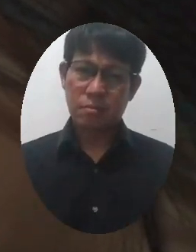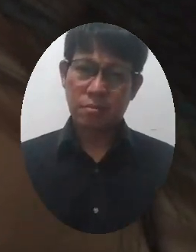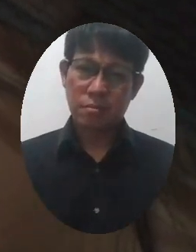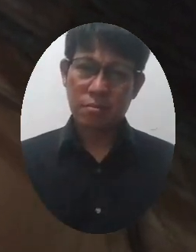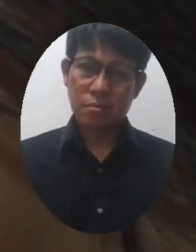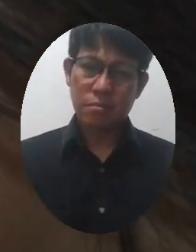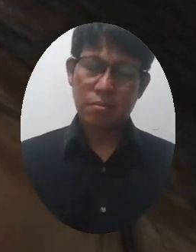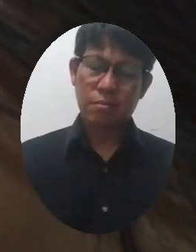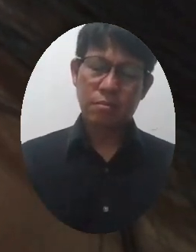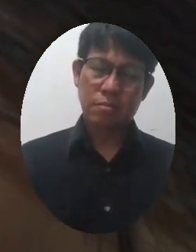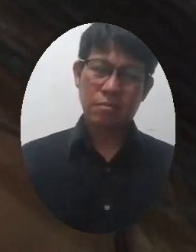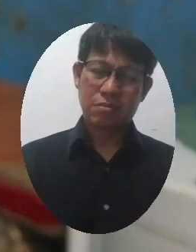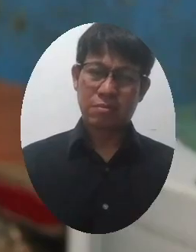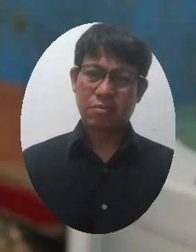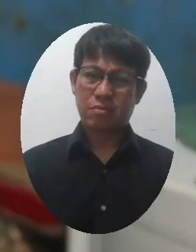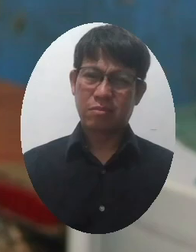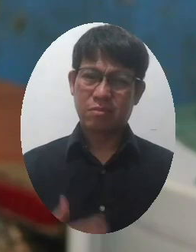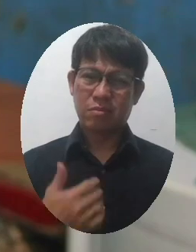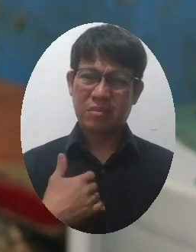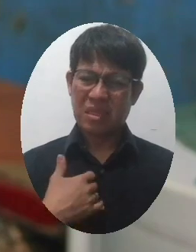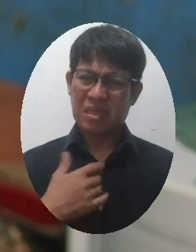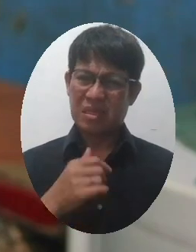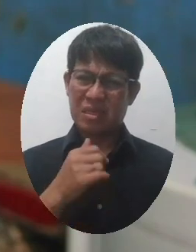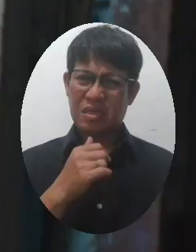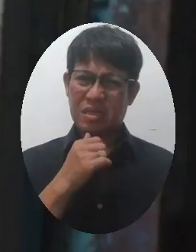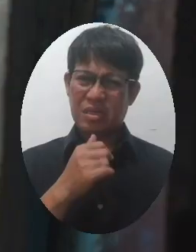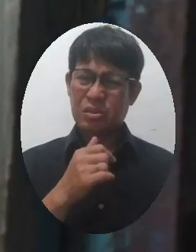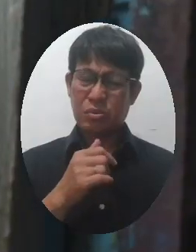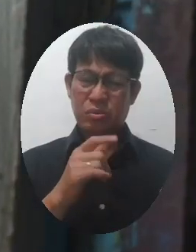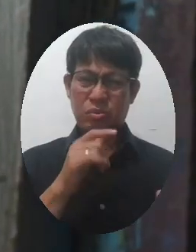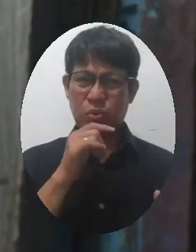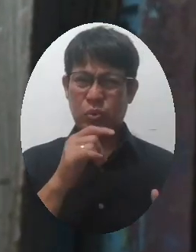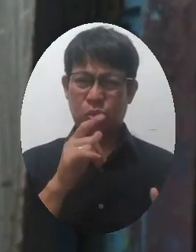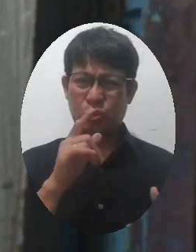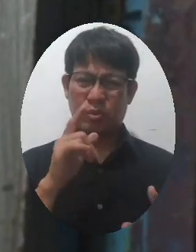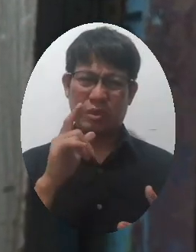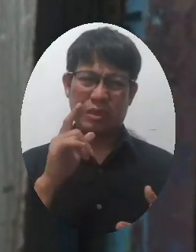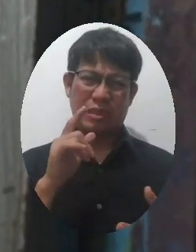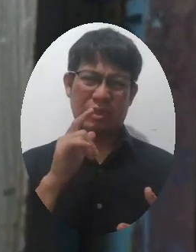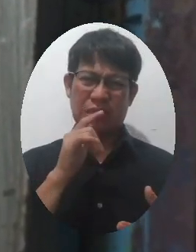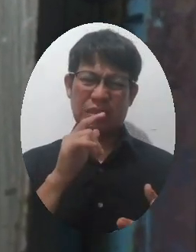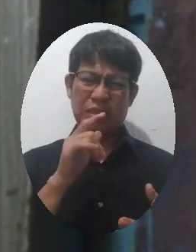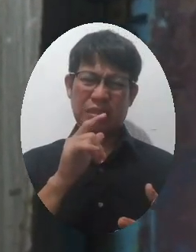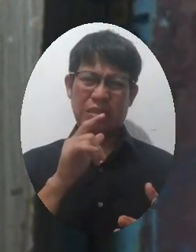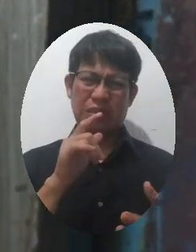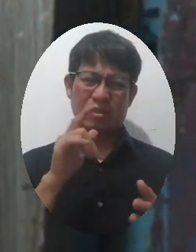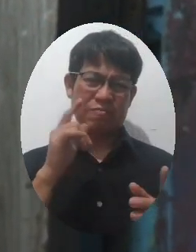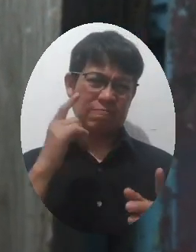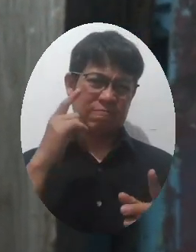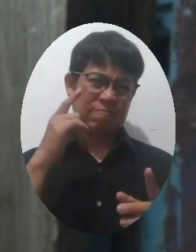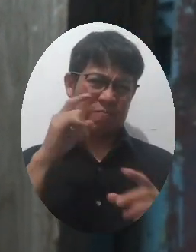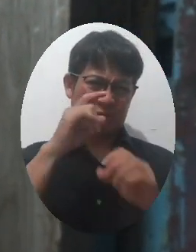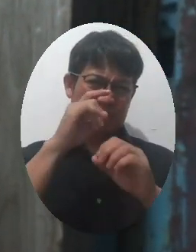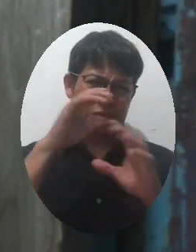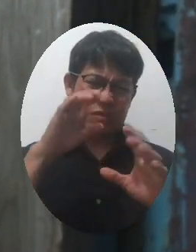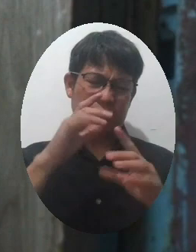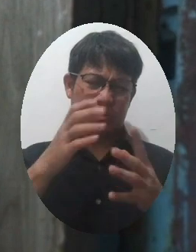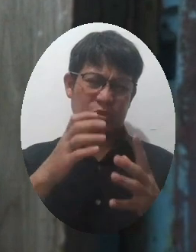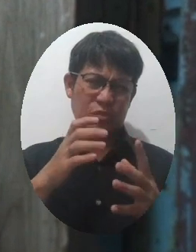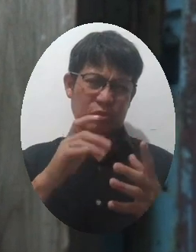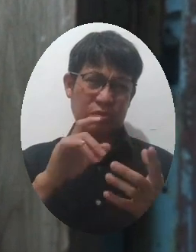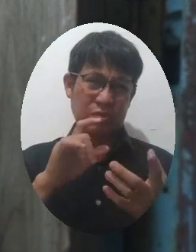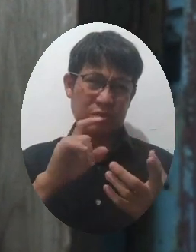na yun. Nung hindi ko pa po naiisip na magkakapamilya kami. Pinapangarap ko po pa